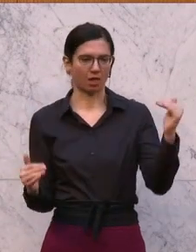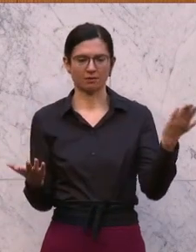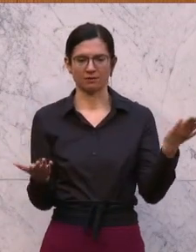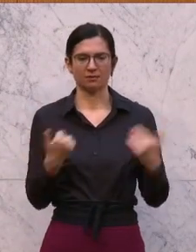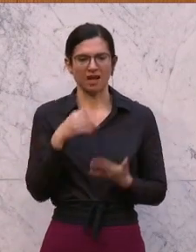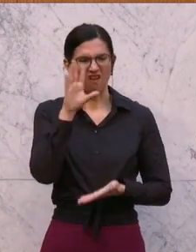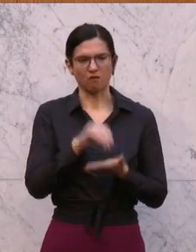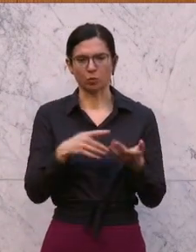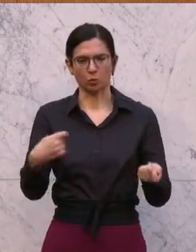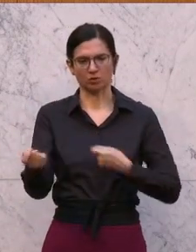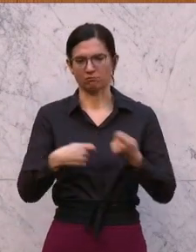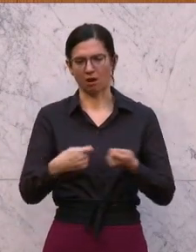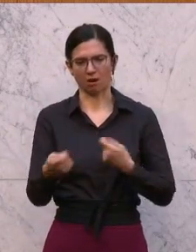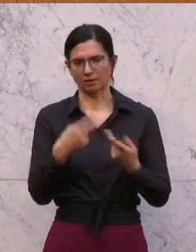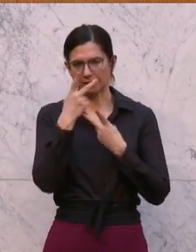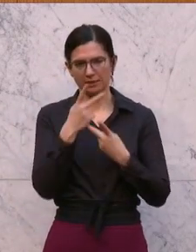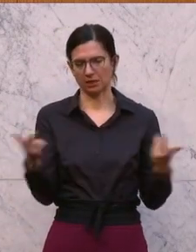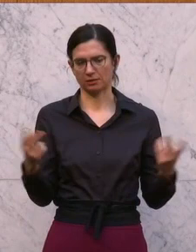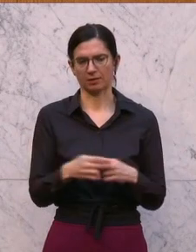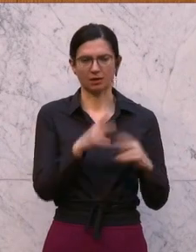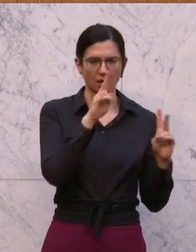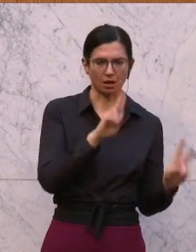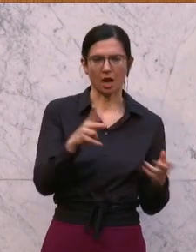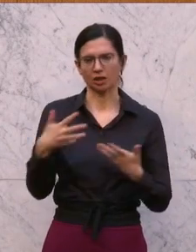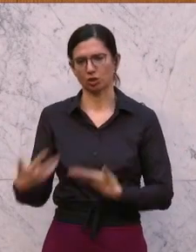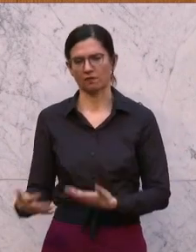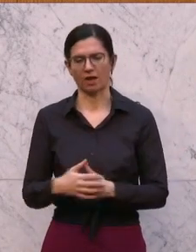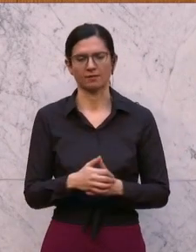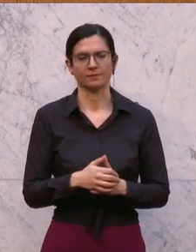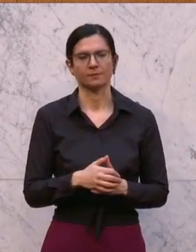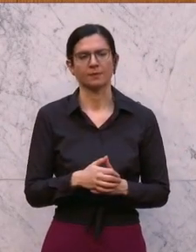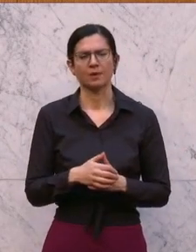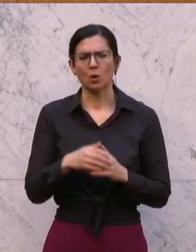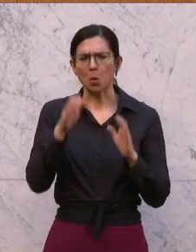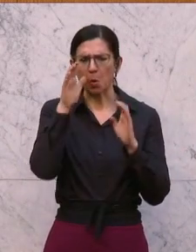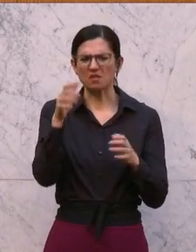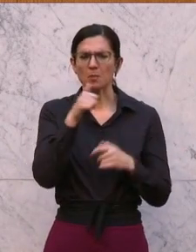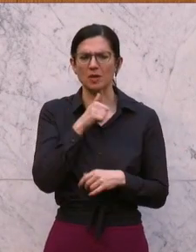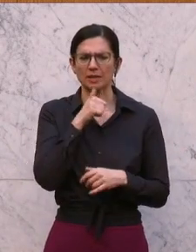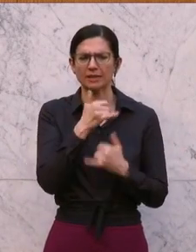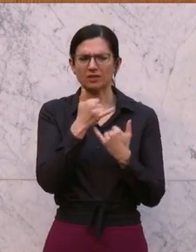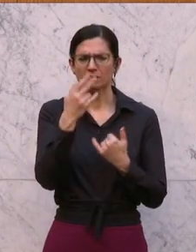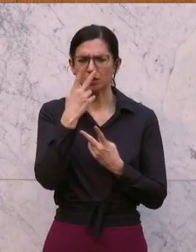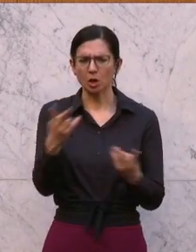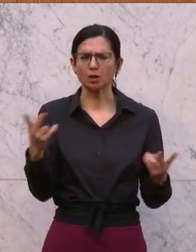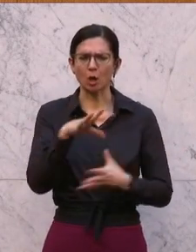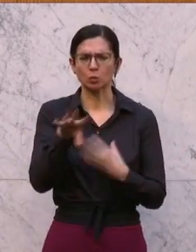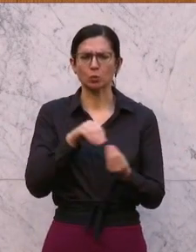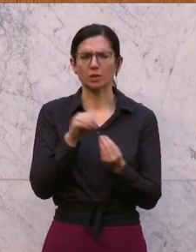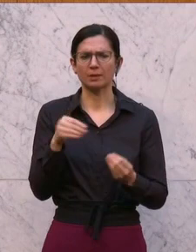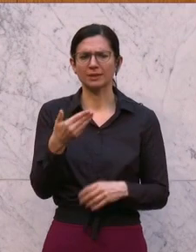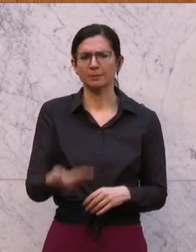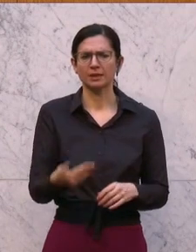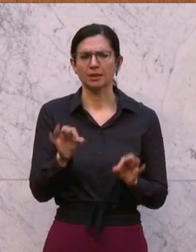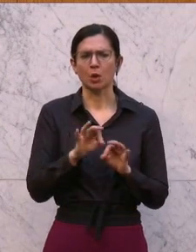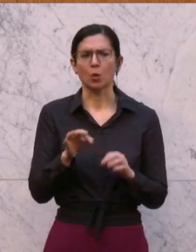dem Wohnungsmarkt. Wie geht diese Regierung von ÖVP und Grüne mit Vermietern und Mietern um?